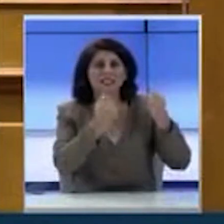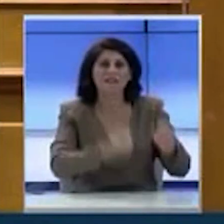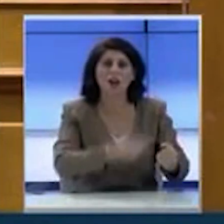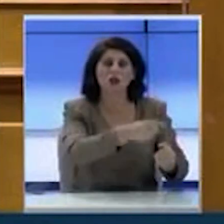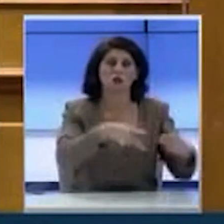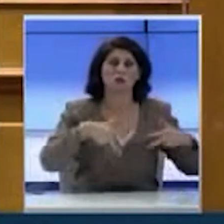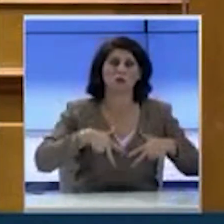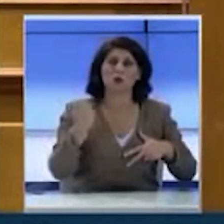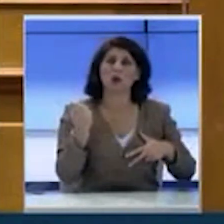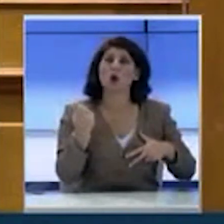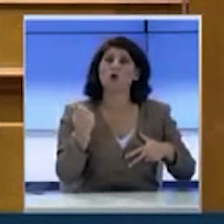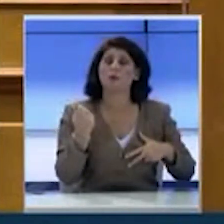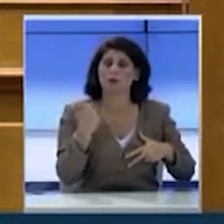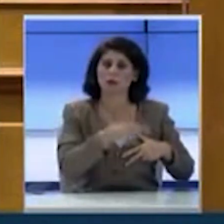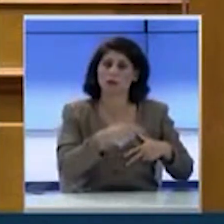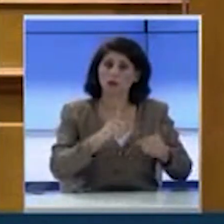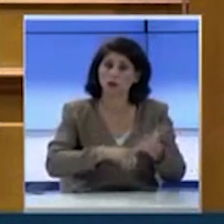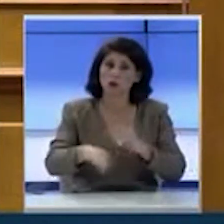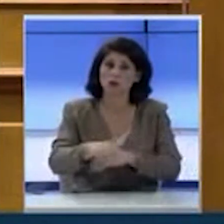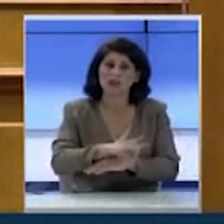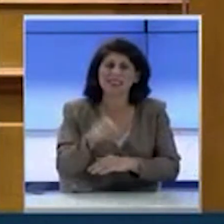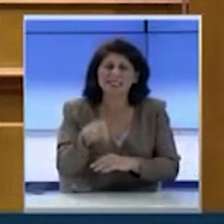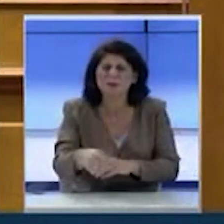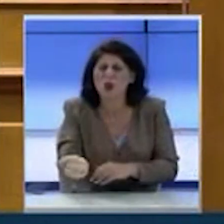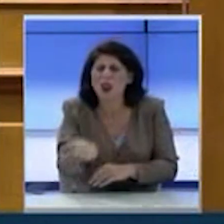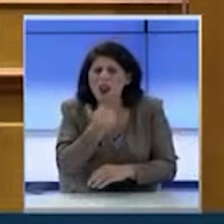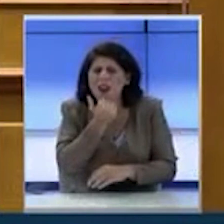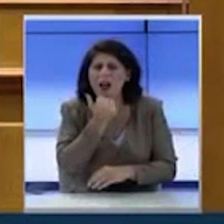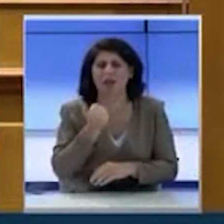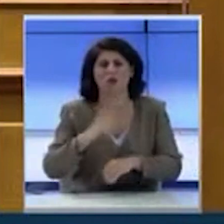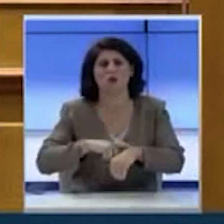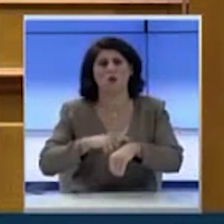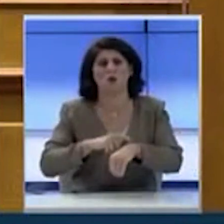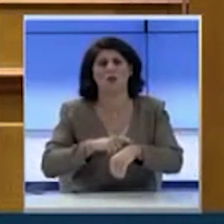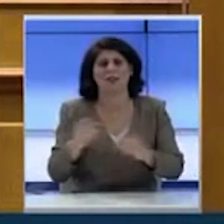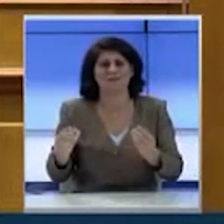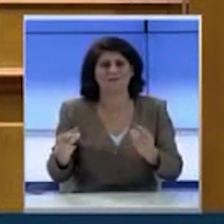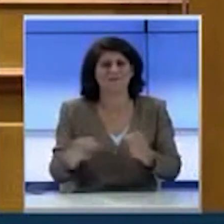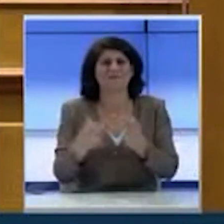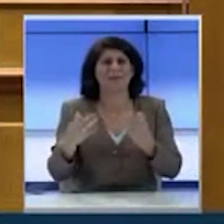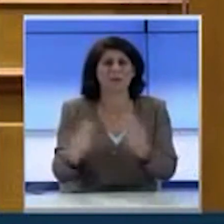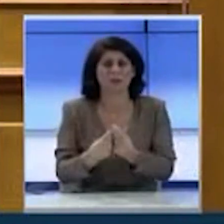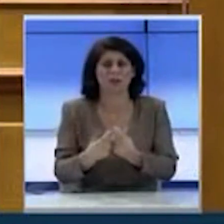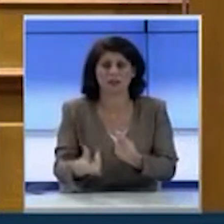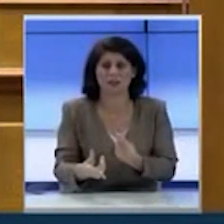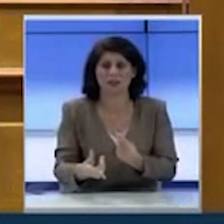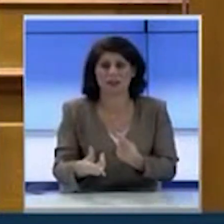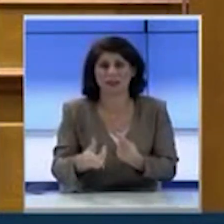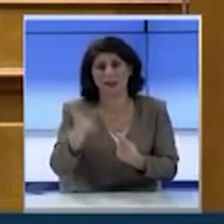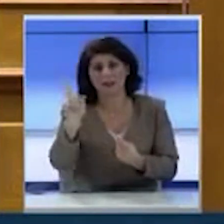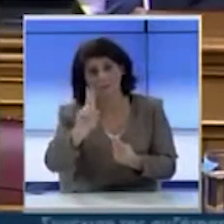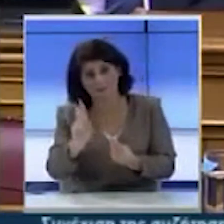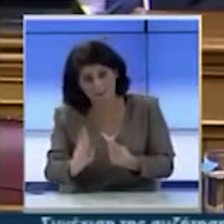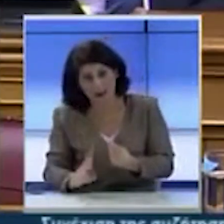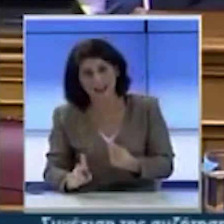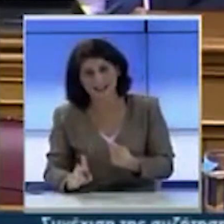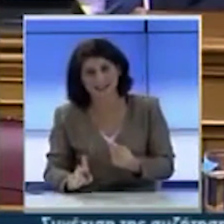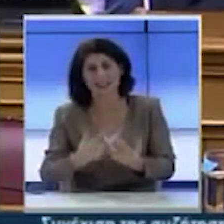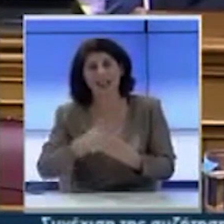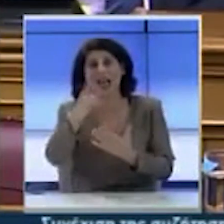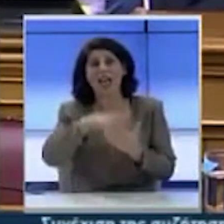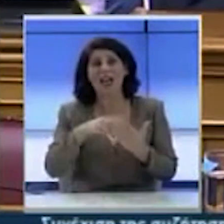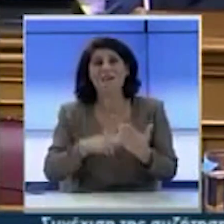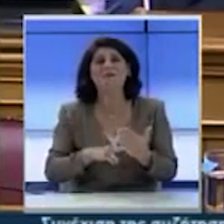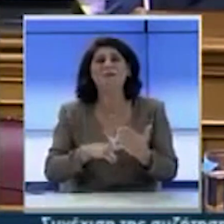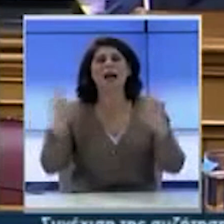αυτό το νομοσχέδιο στην πιο λάθος χρονική στιγμή. Την Παρασκευή, η Εφημερίδα των Συντακτών είχε ένα